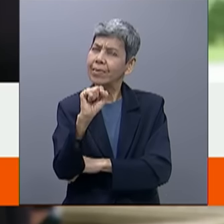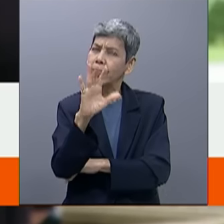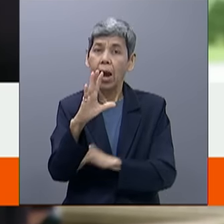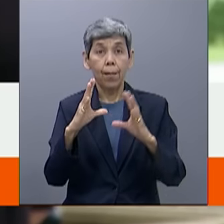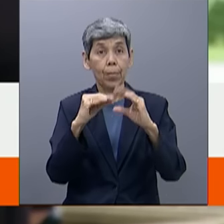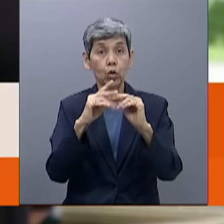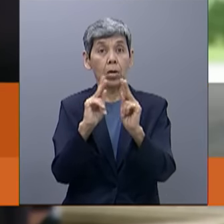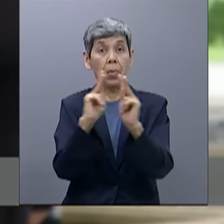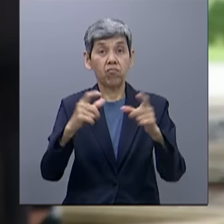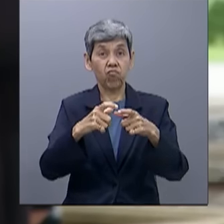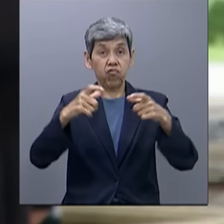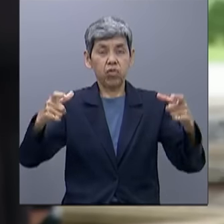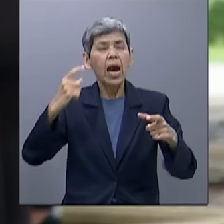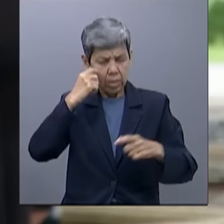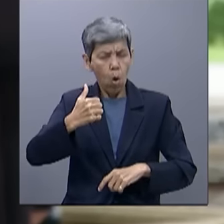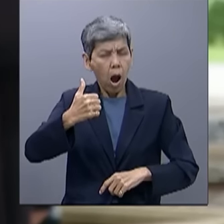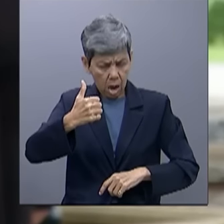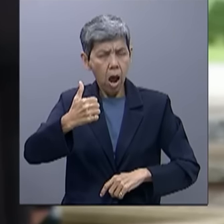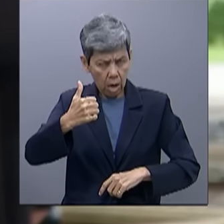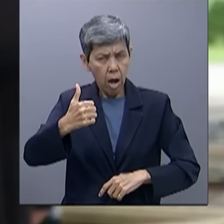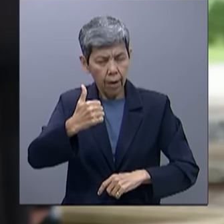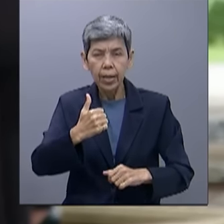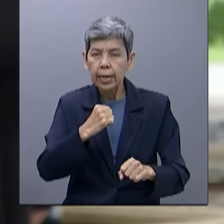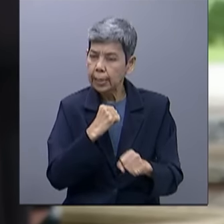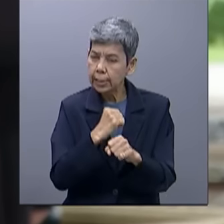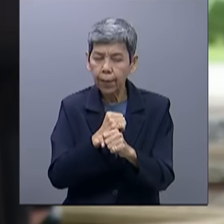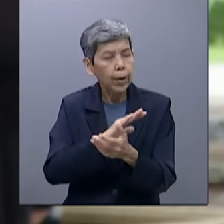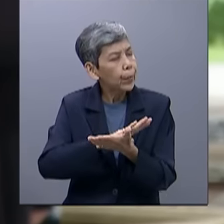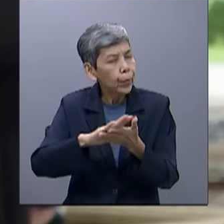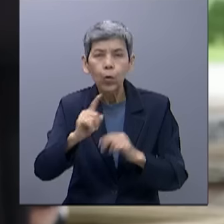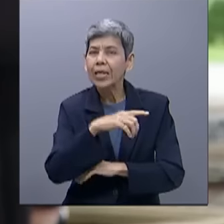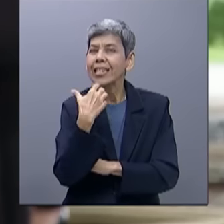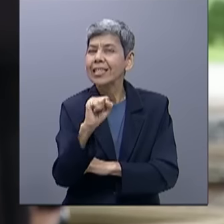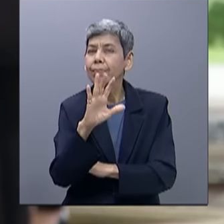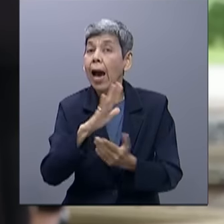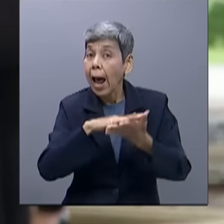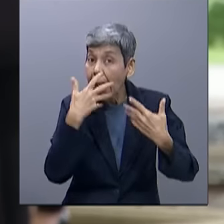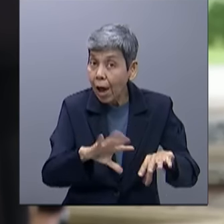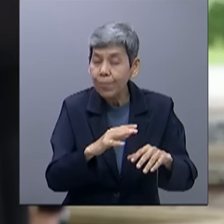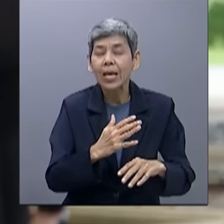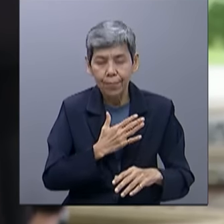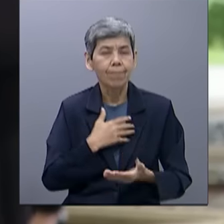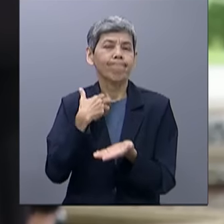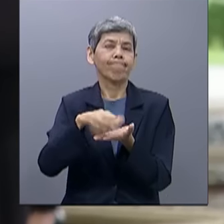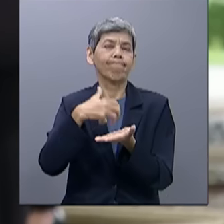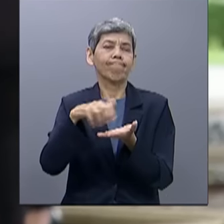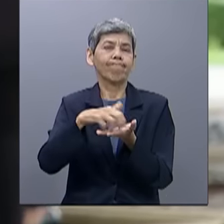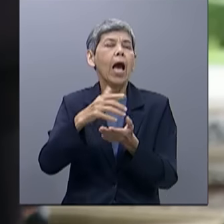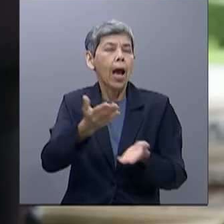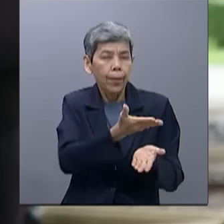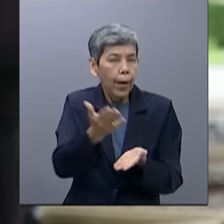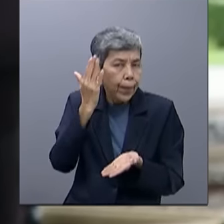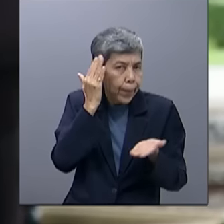การใหญ่ก็น่าจะเรียบร้อยนะครับก็ทุกอย่างพอถ้าเสร็จจาก15เรียบร้อยก็จะมีการแถลงให้สาธารณชนทราบก็